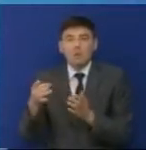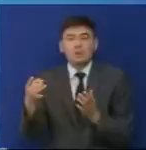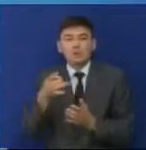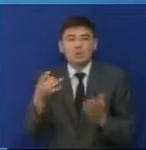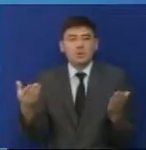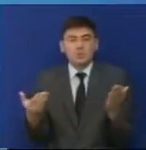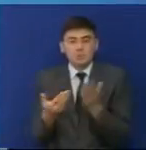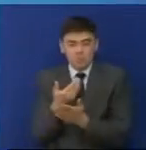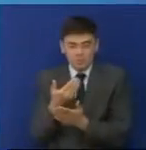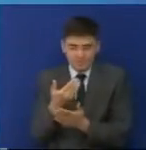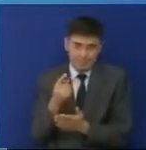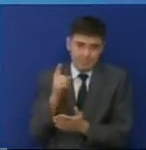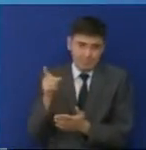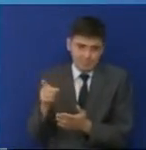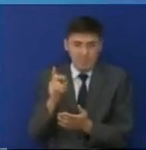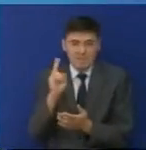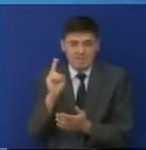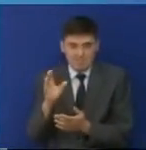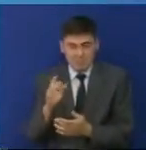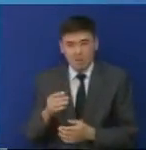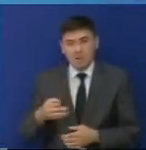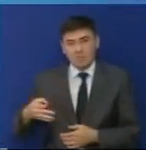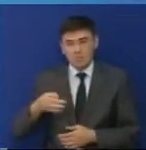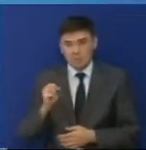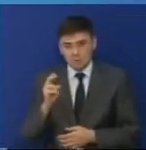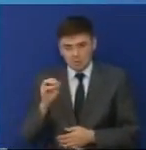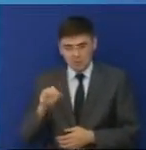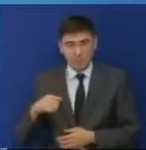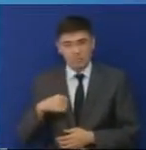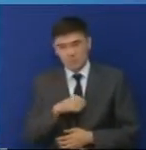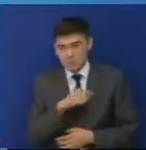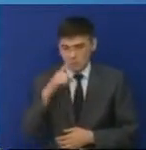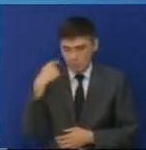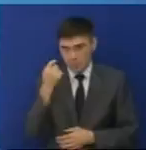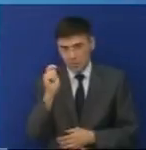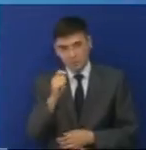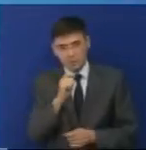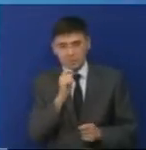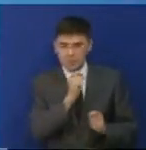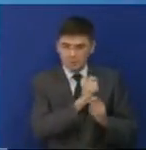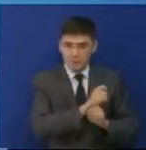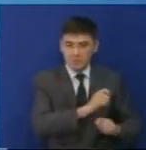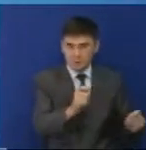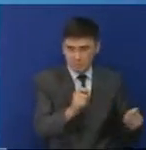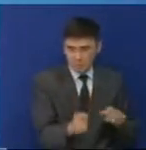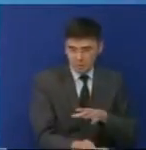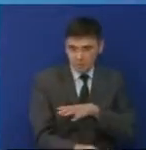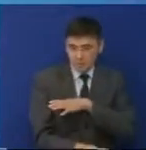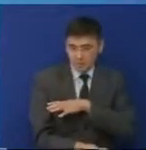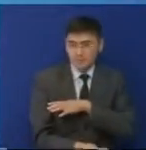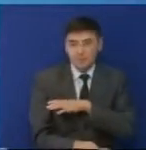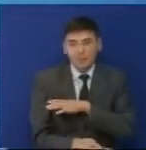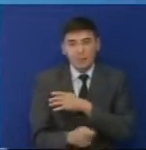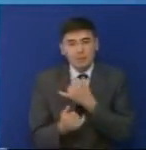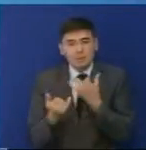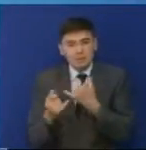облыс әкімі Даниал Ахметовтің өзі табыс етті. Естеріңізге сала кетейік, шағын ауданда құрылыс жұмыстары қарқынды жүргізілуде.